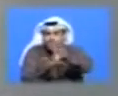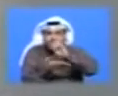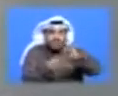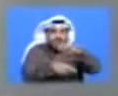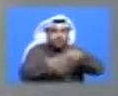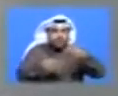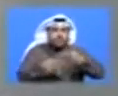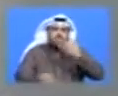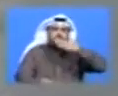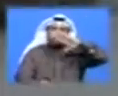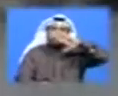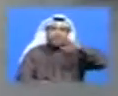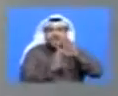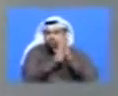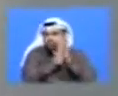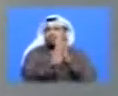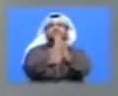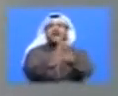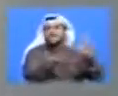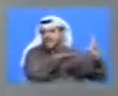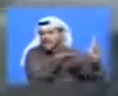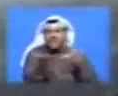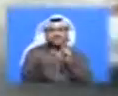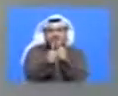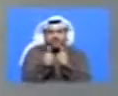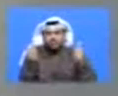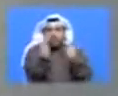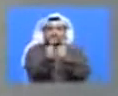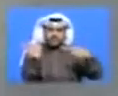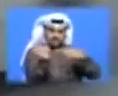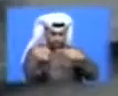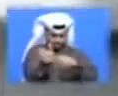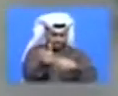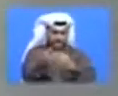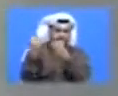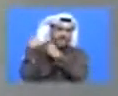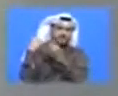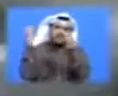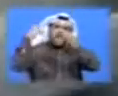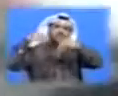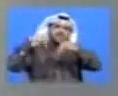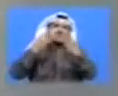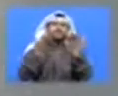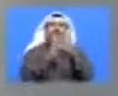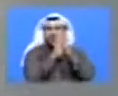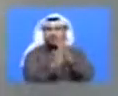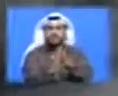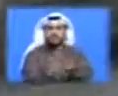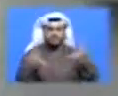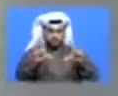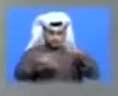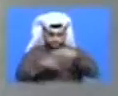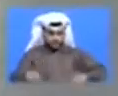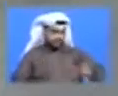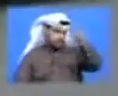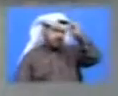كويتية عميقة تجاه شكل ومضمون العمليات الإنسانية نحو آلاف اللاجئين السوريين في الأردن. هاني البدري،